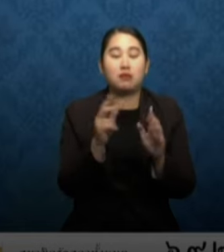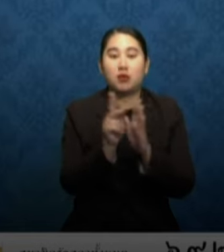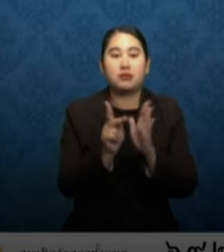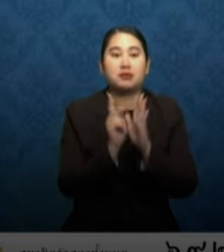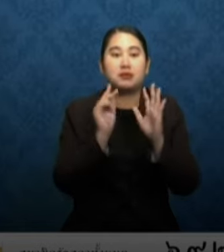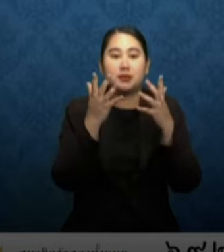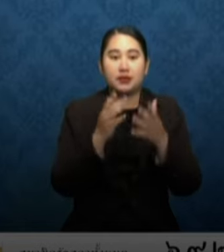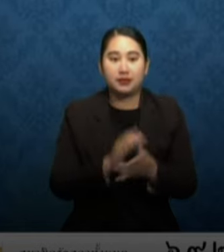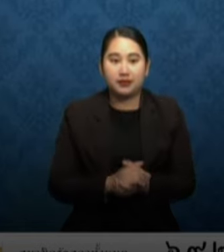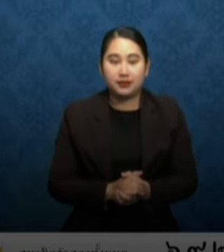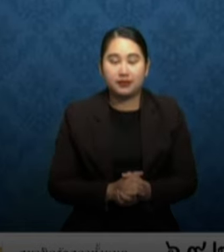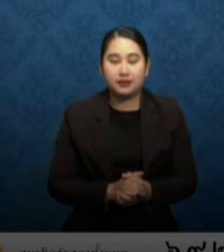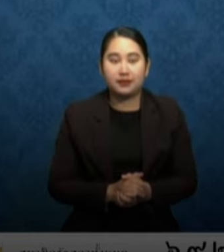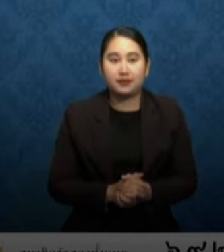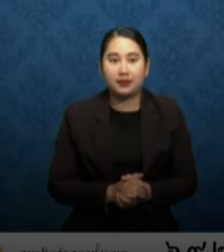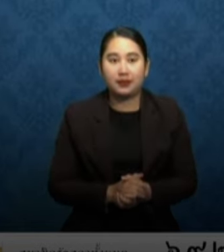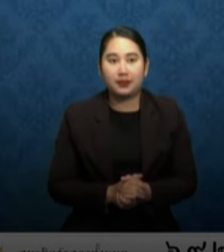กฎ